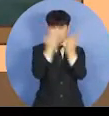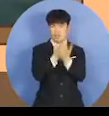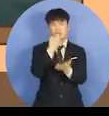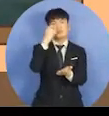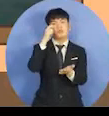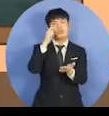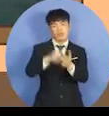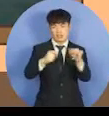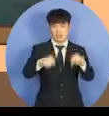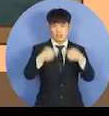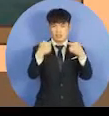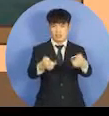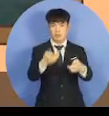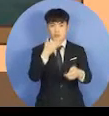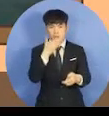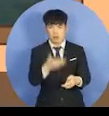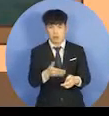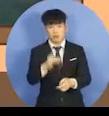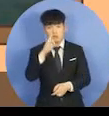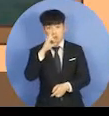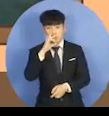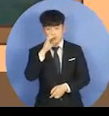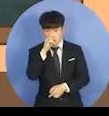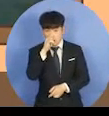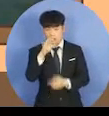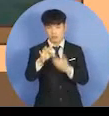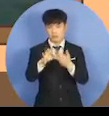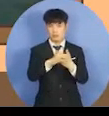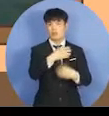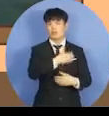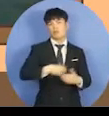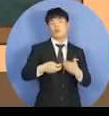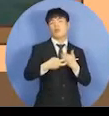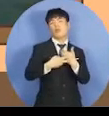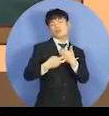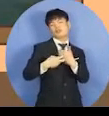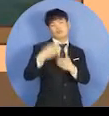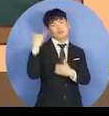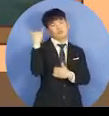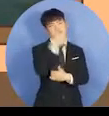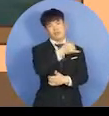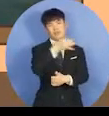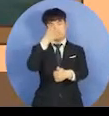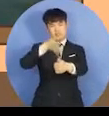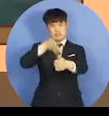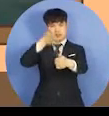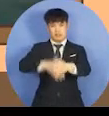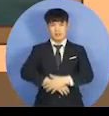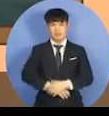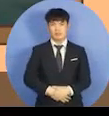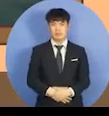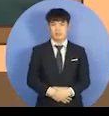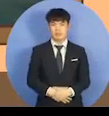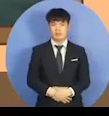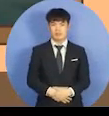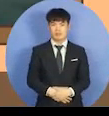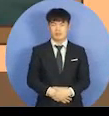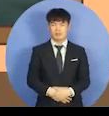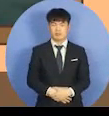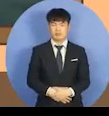있는 스트레칭, 건강체조, 에어로빅 등으로 구성되어 있다고 하니 궁금하신 사항은 동남구 보건소로 문의